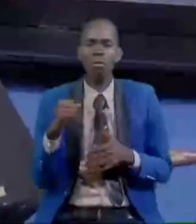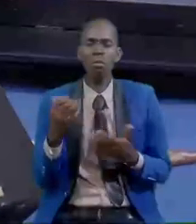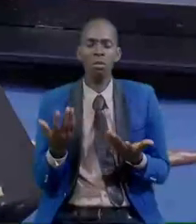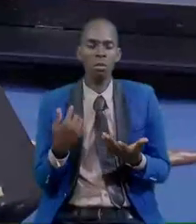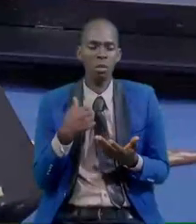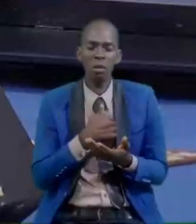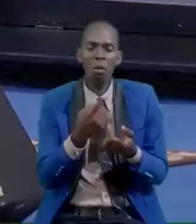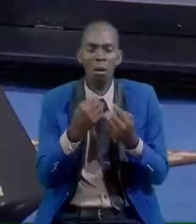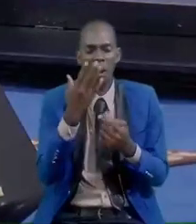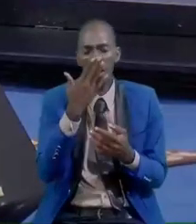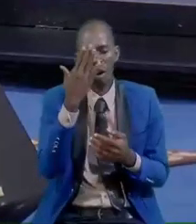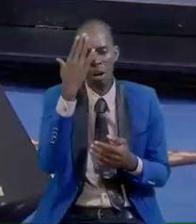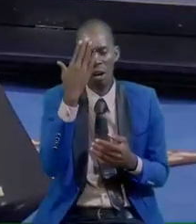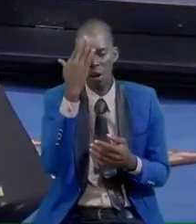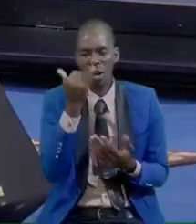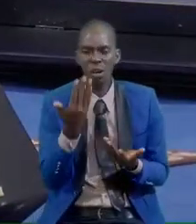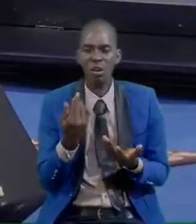si,